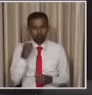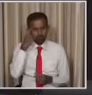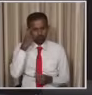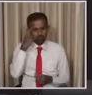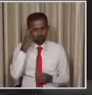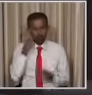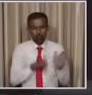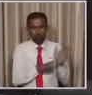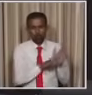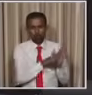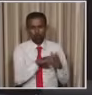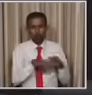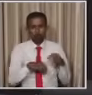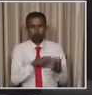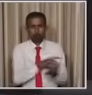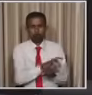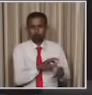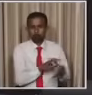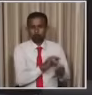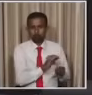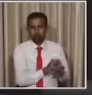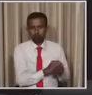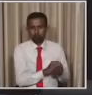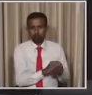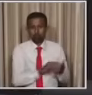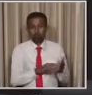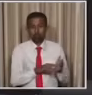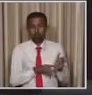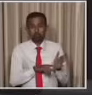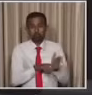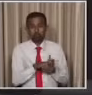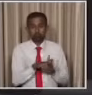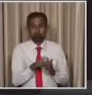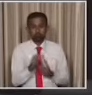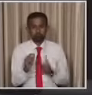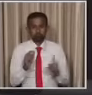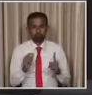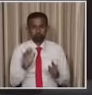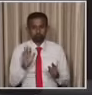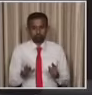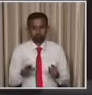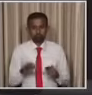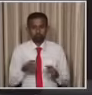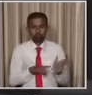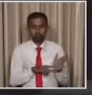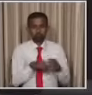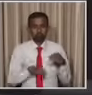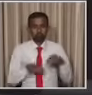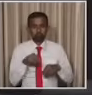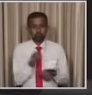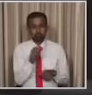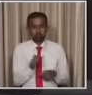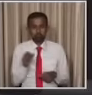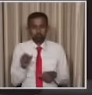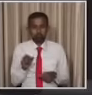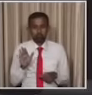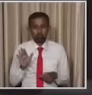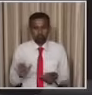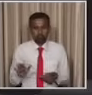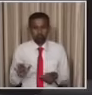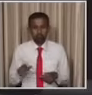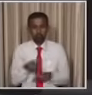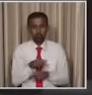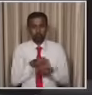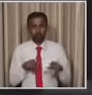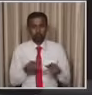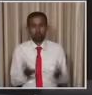පැරණිම ප්‍රජාතන්ත්‍රවාදී වෙලා පරිණත පාර්ලිමේන්තුවක් වෙන්න ඕනේ, පරිණත දේශපාලඥයන් ඉන්න ඕනේ තැනක